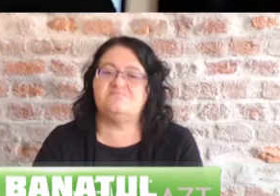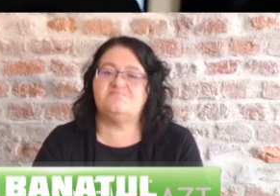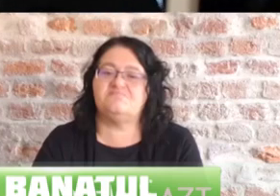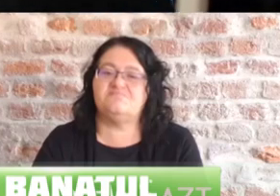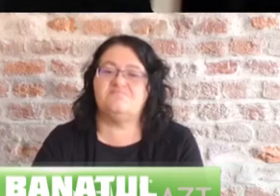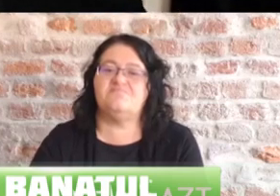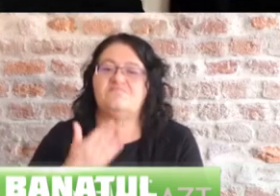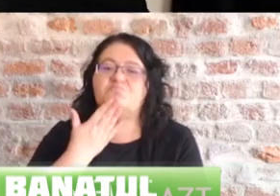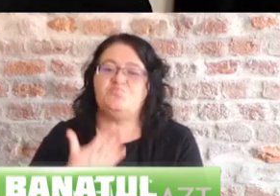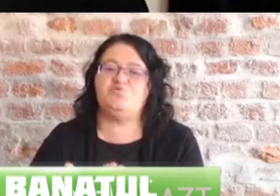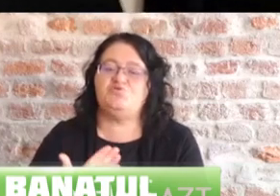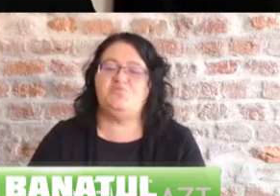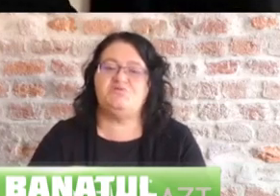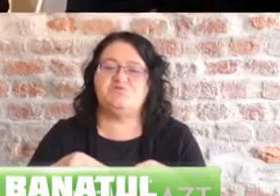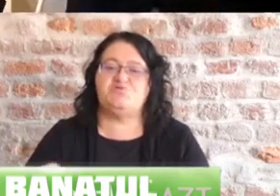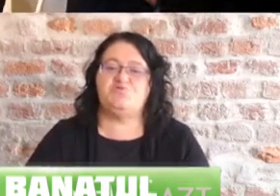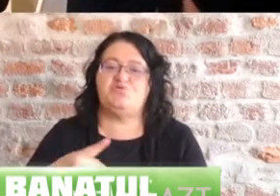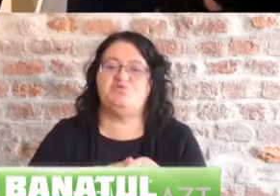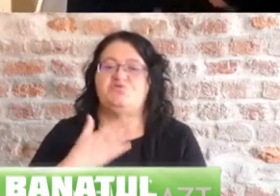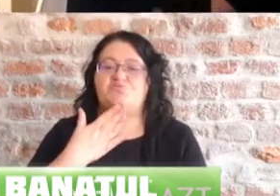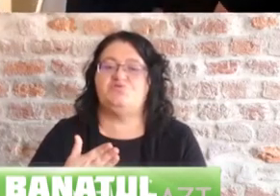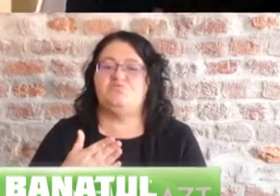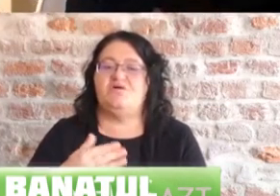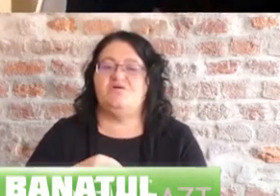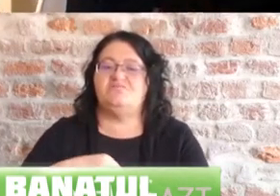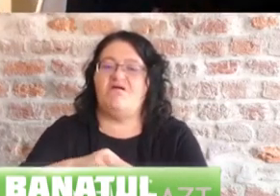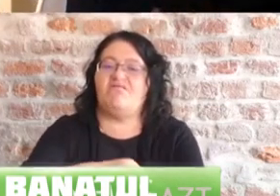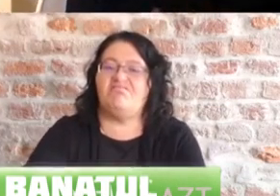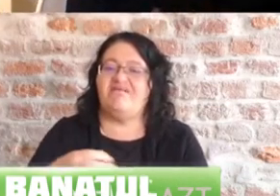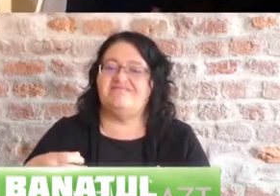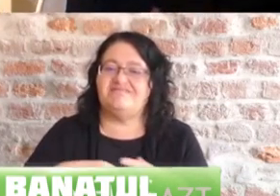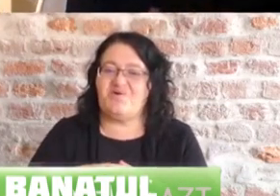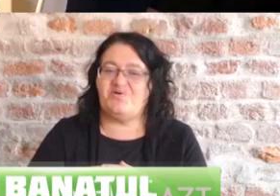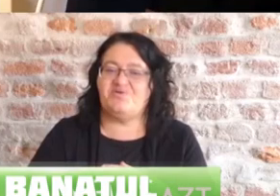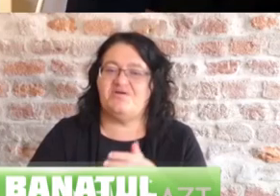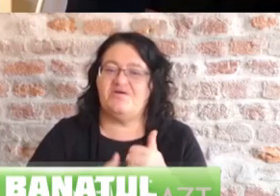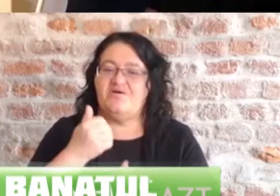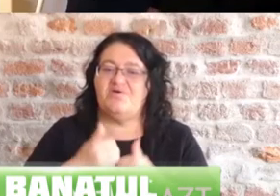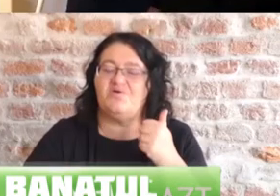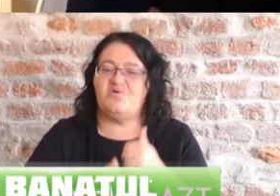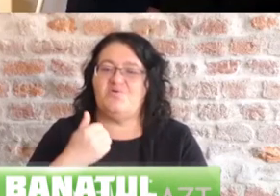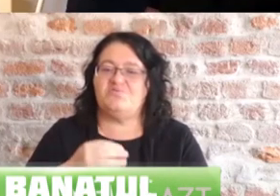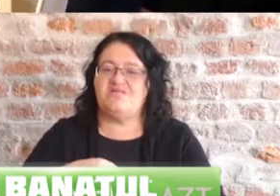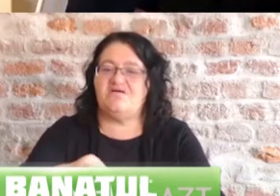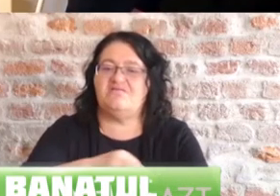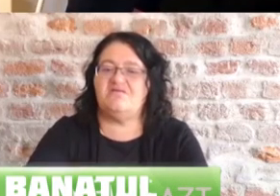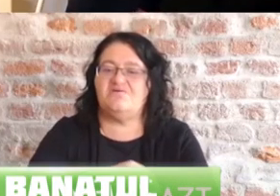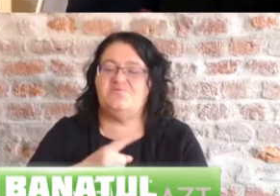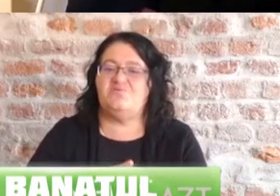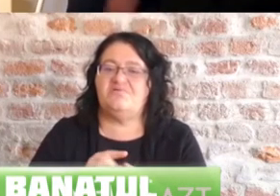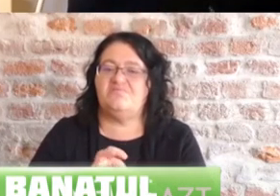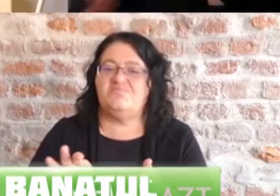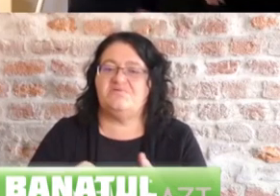Dar vreau și eu să mulțumesc juriului, să mulțumesc ordinului. Într-adevăr, concursurile de arhitectură și modul